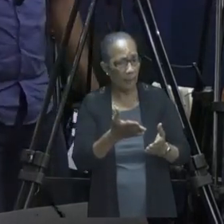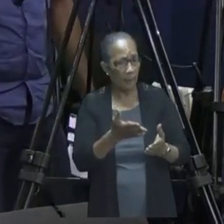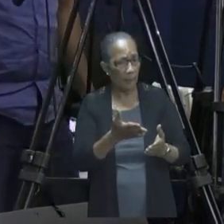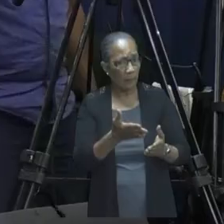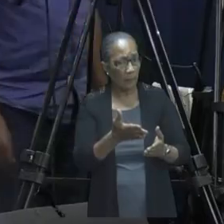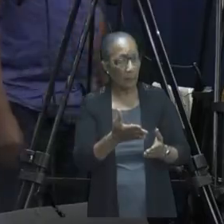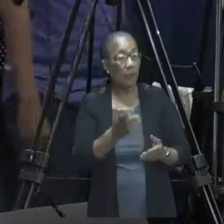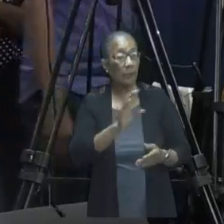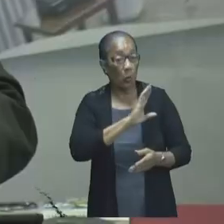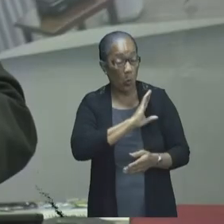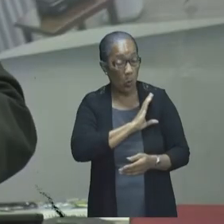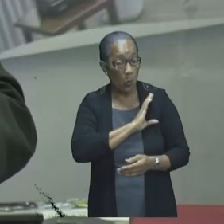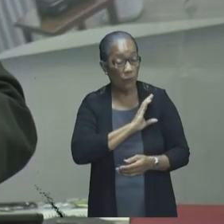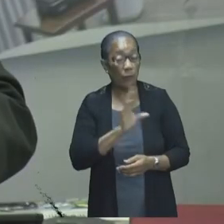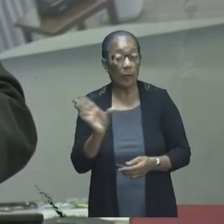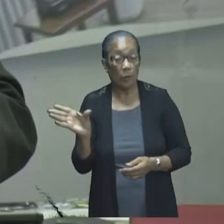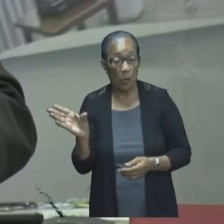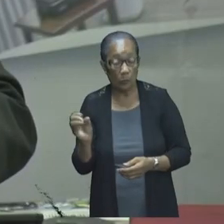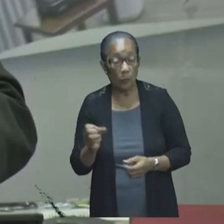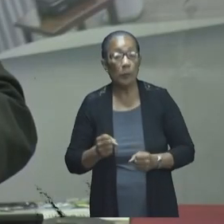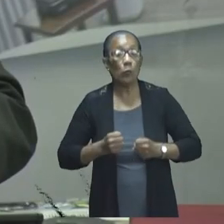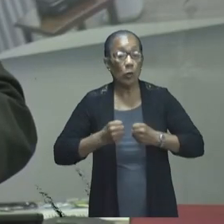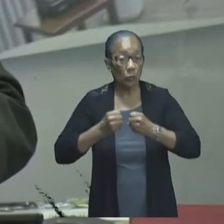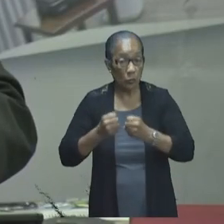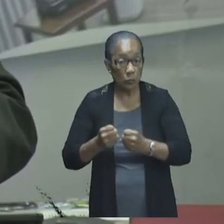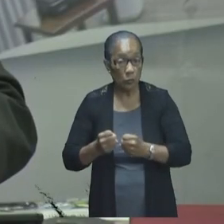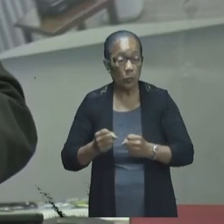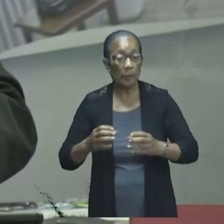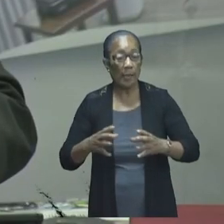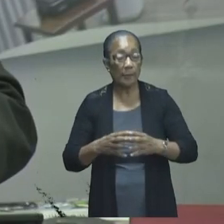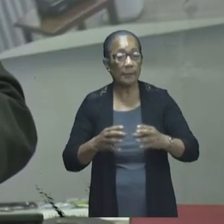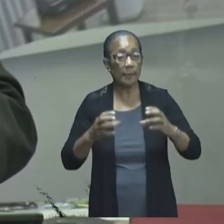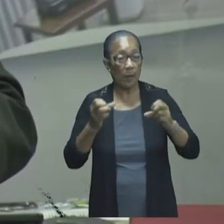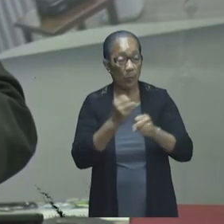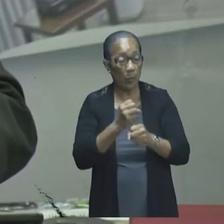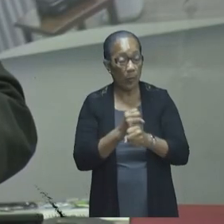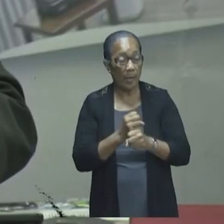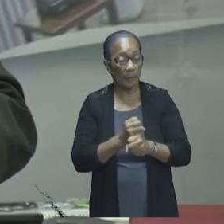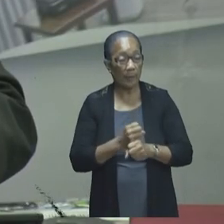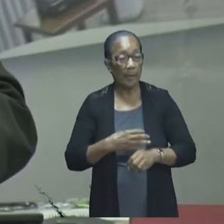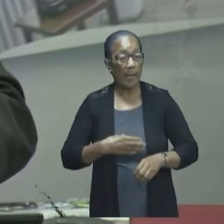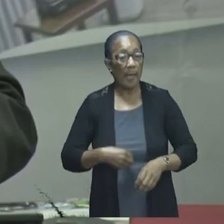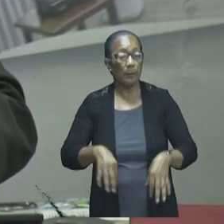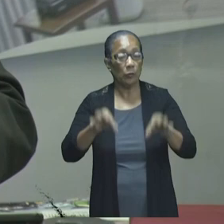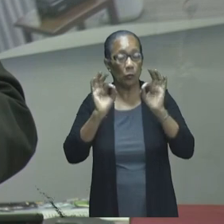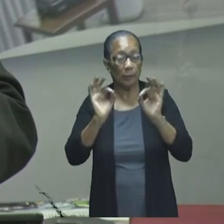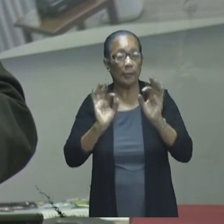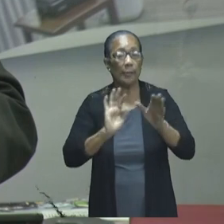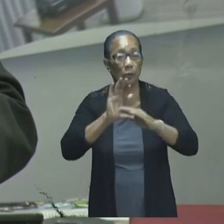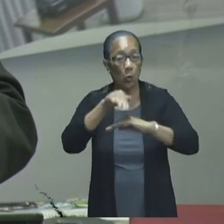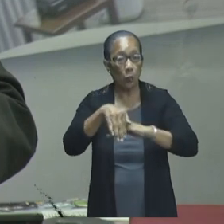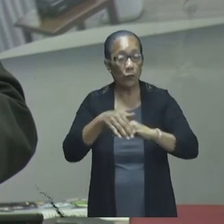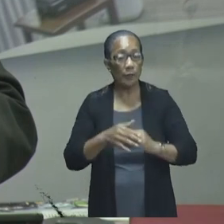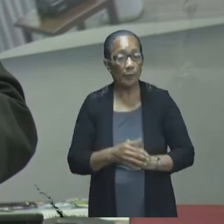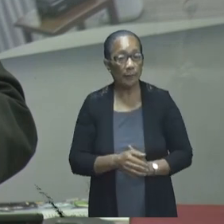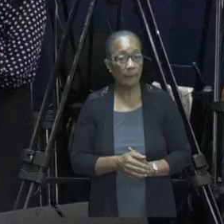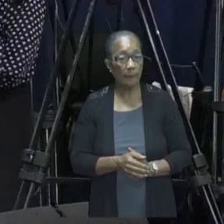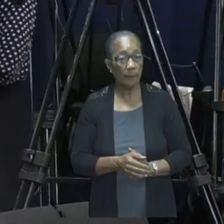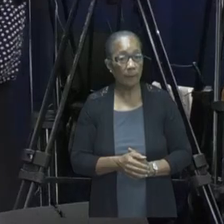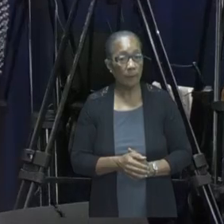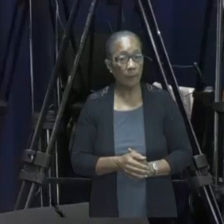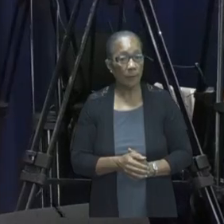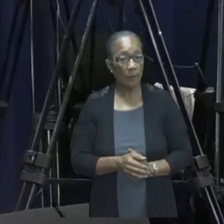ook vanuit die kant wordt gestuwd richting die samenwerking ik heb een concreet over moet ik zeggen